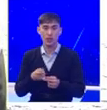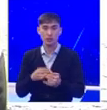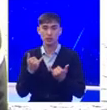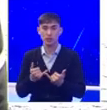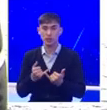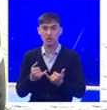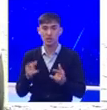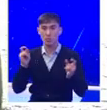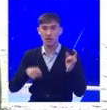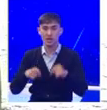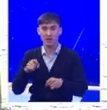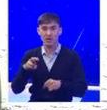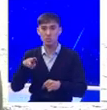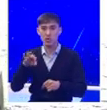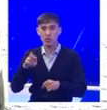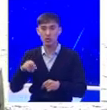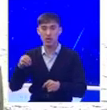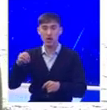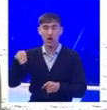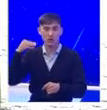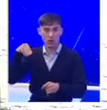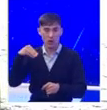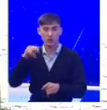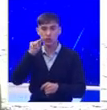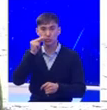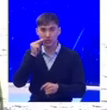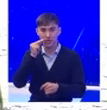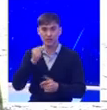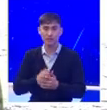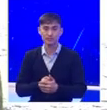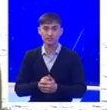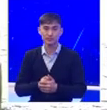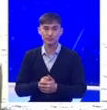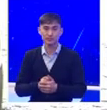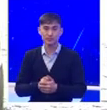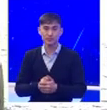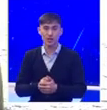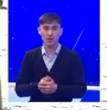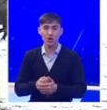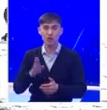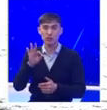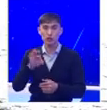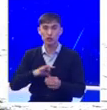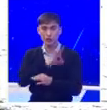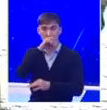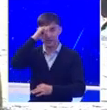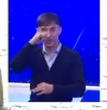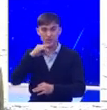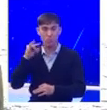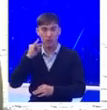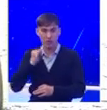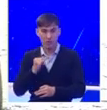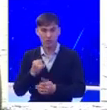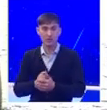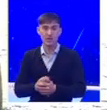игры приехали пилоты у нас из актау из шымкента получает с восточного казахстана павлодара